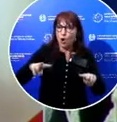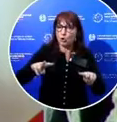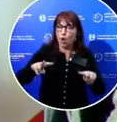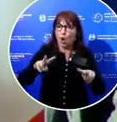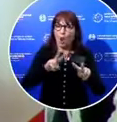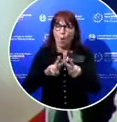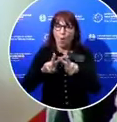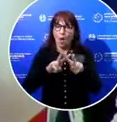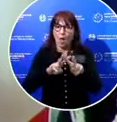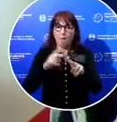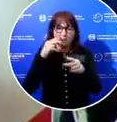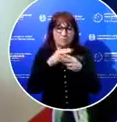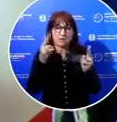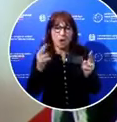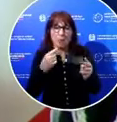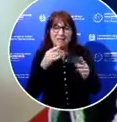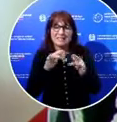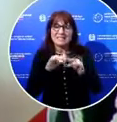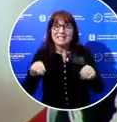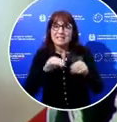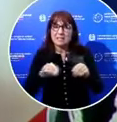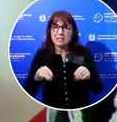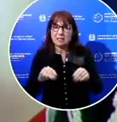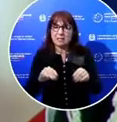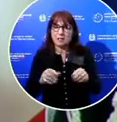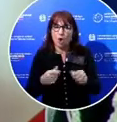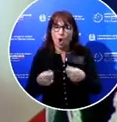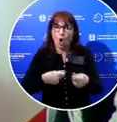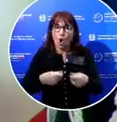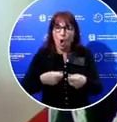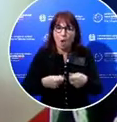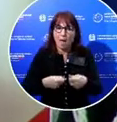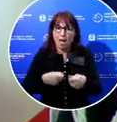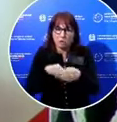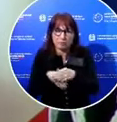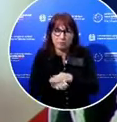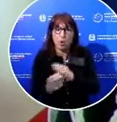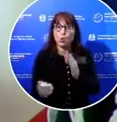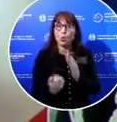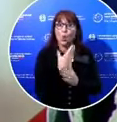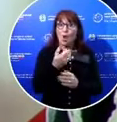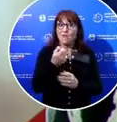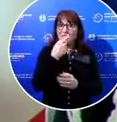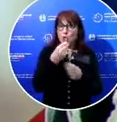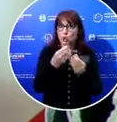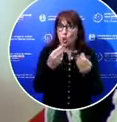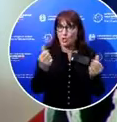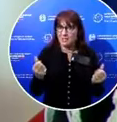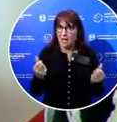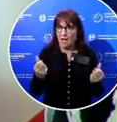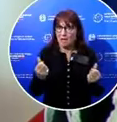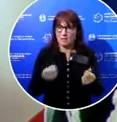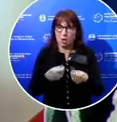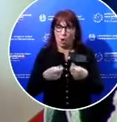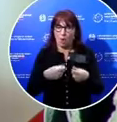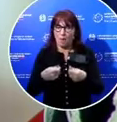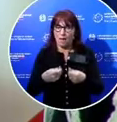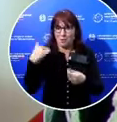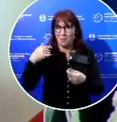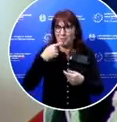favorendo l'individuazione di siti che commercializzano quelle che sono le nuove sostanze che più vengono commercializzate, quelle di